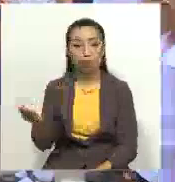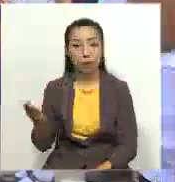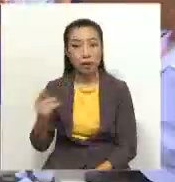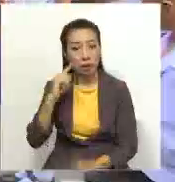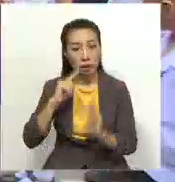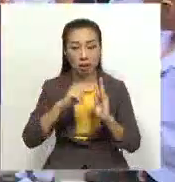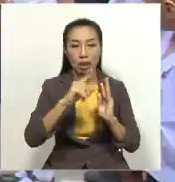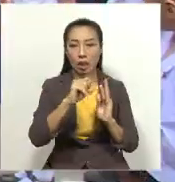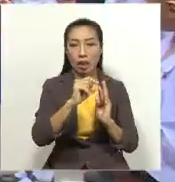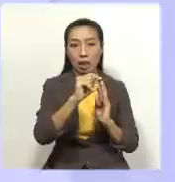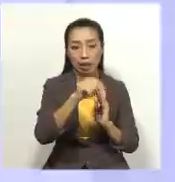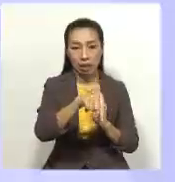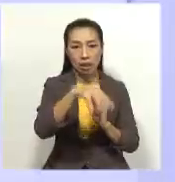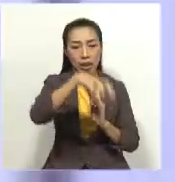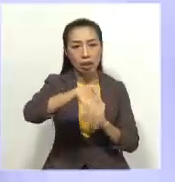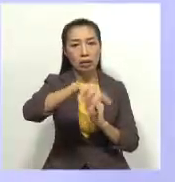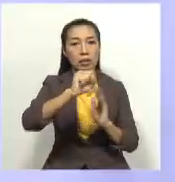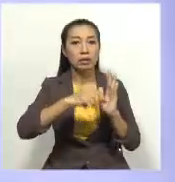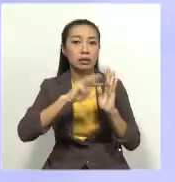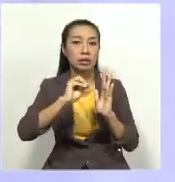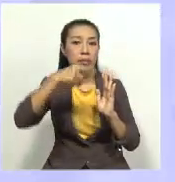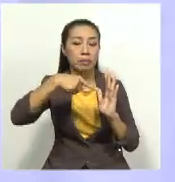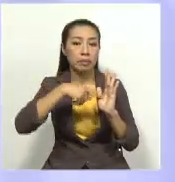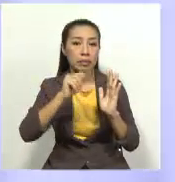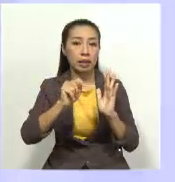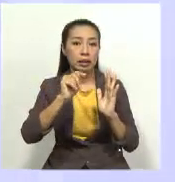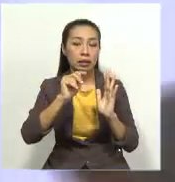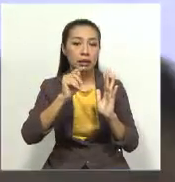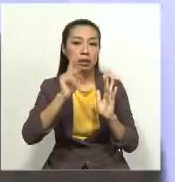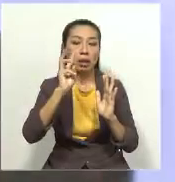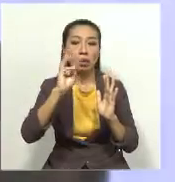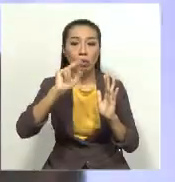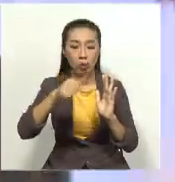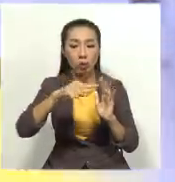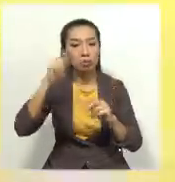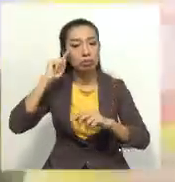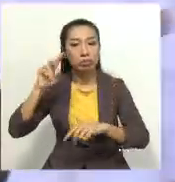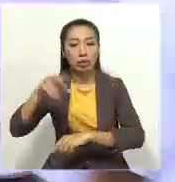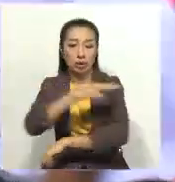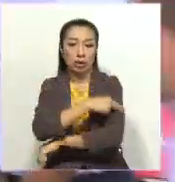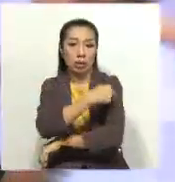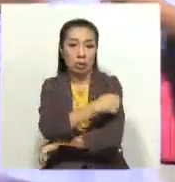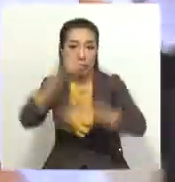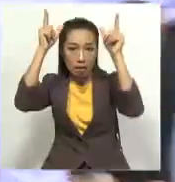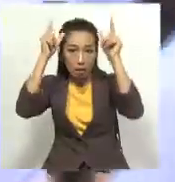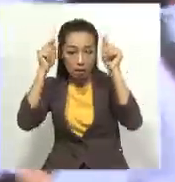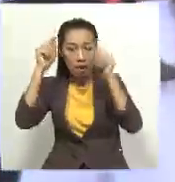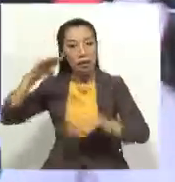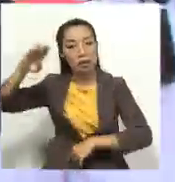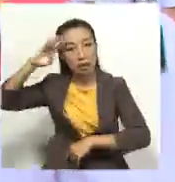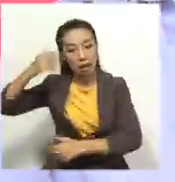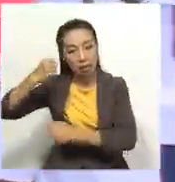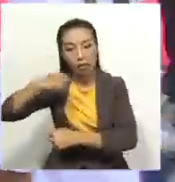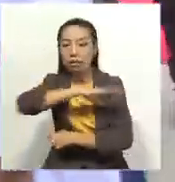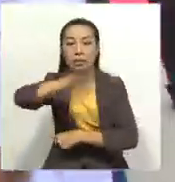ทางสำนักงานเขตร่วมกับวิทยาลัยพยาบาลกองทัพบกภาคเอกชนและก็ประชาชนร่วมกันจัดกิจกรรมเฉลิมพระเกียรติสมเด็จพระเจ้าอยู่หั